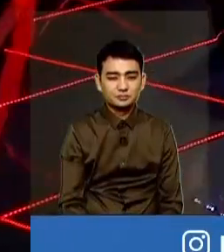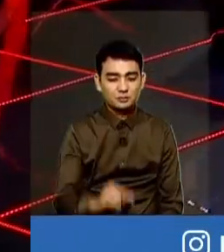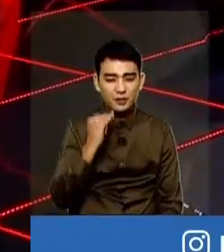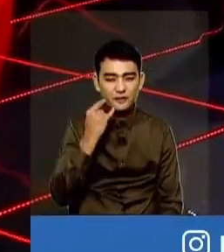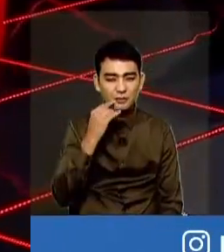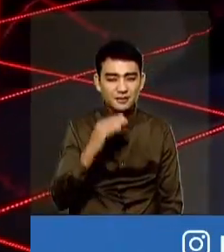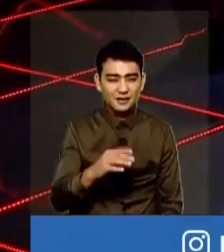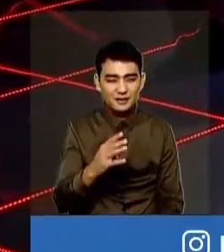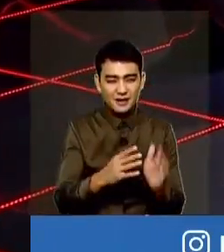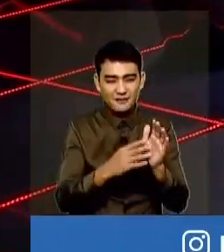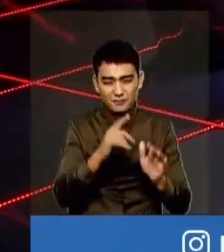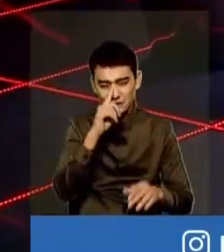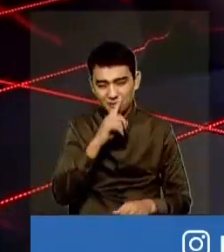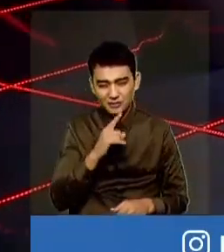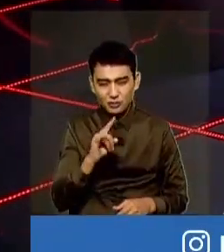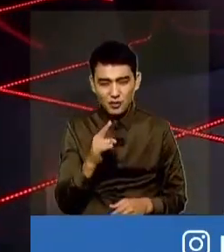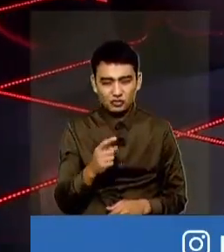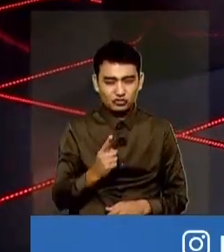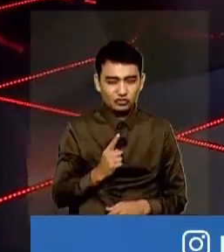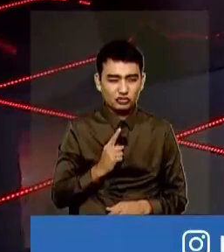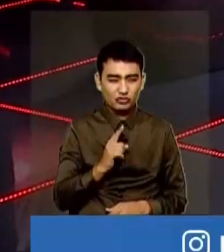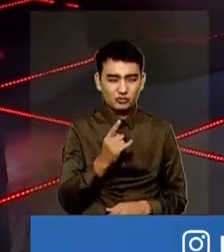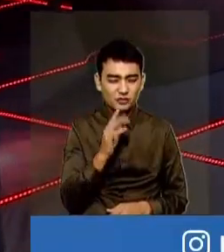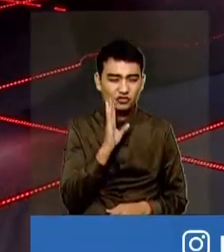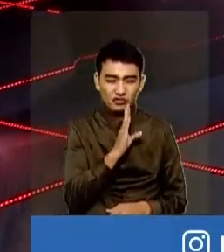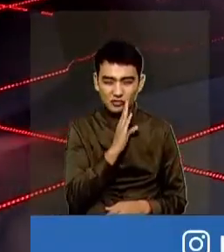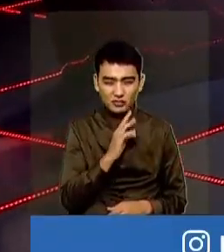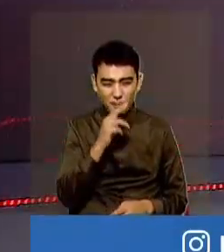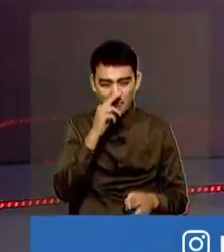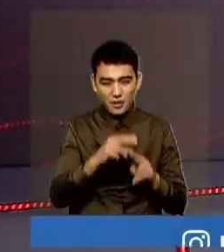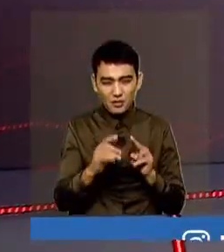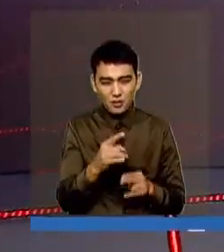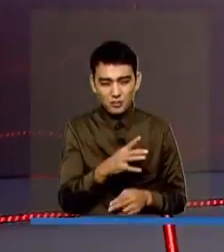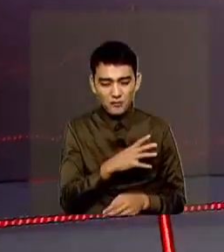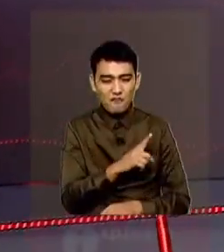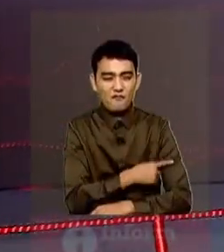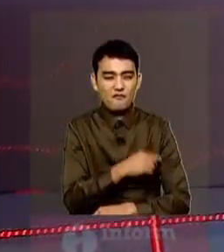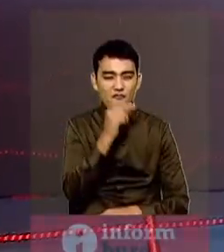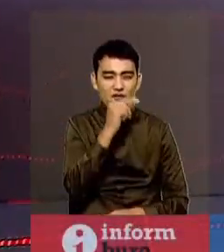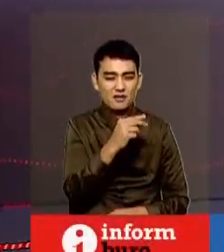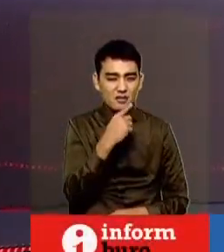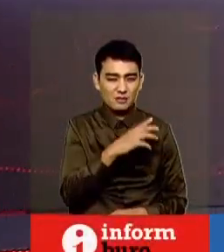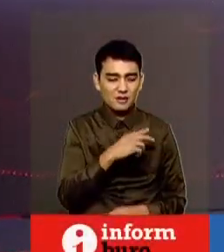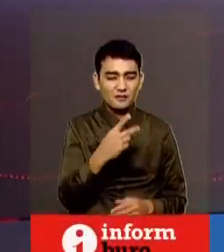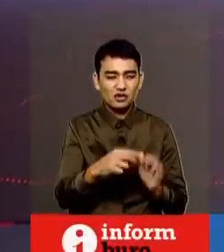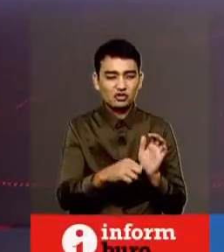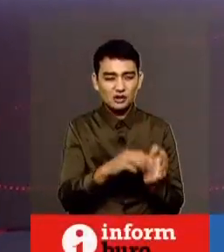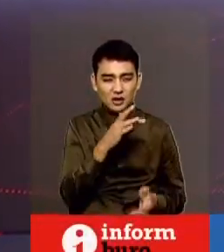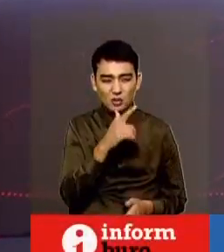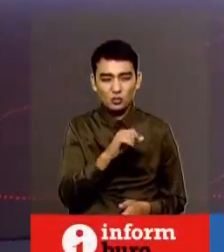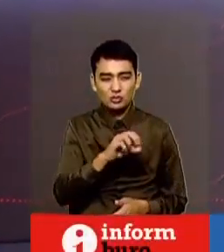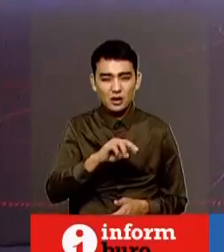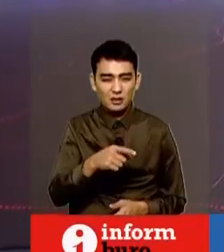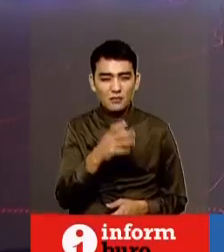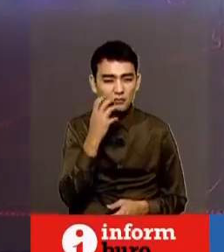Павлодарда 9 ай күткен сәбиінен айрылған әйел бұған дәрігерлерді кінәләп отыр. 26 жастағы Гүзәлия Жетпісова енді бала көтере